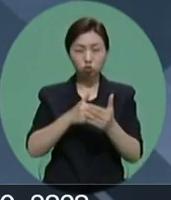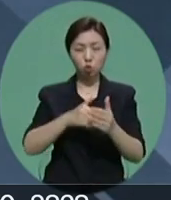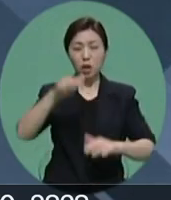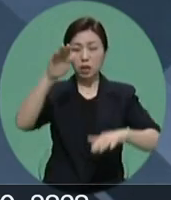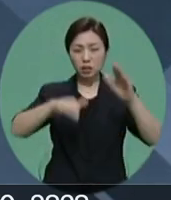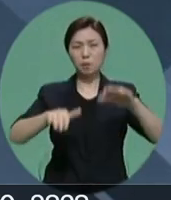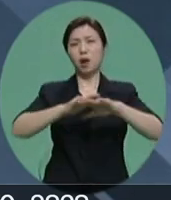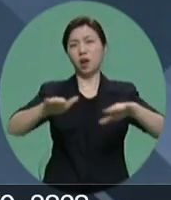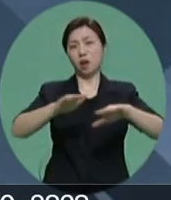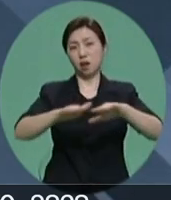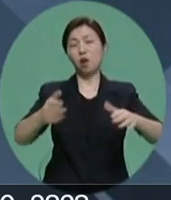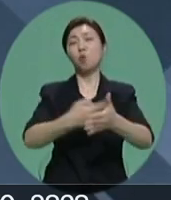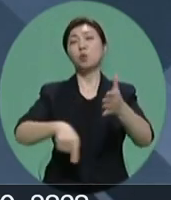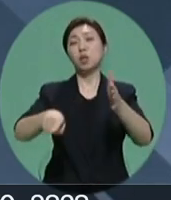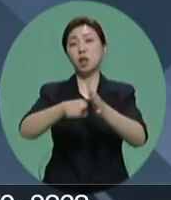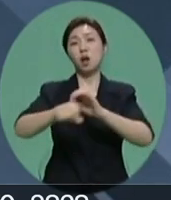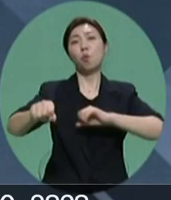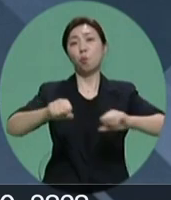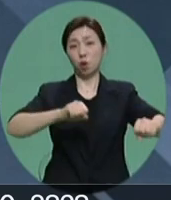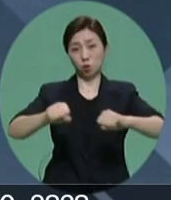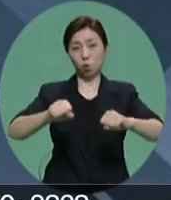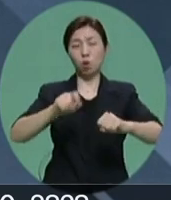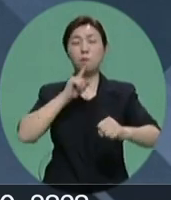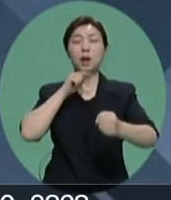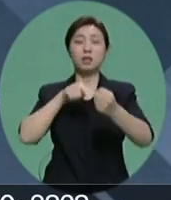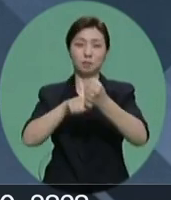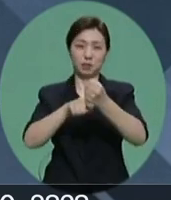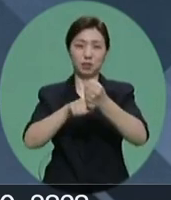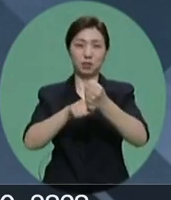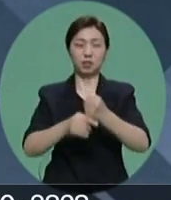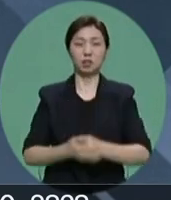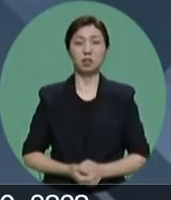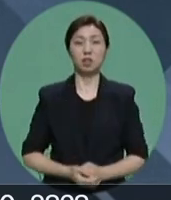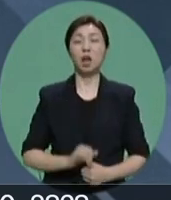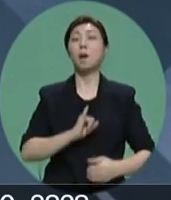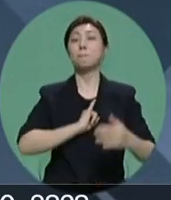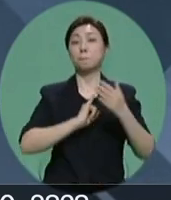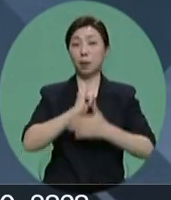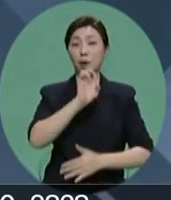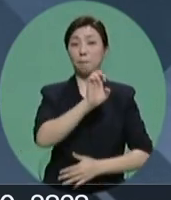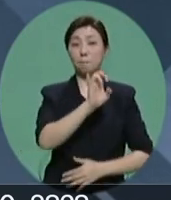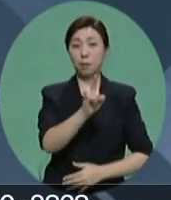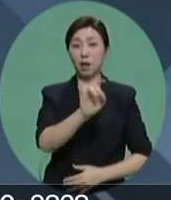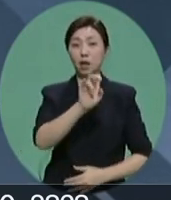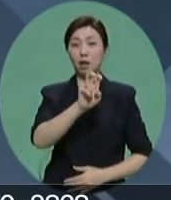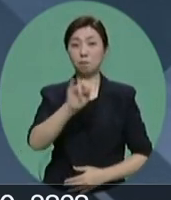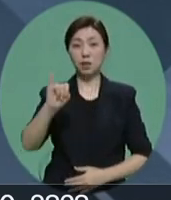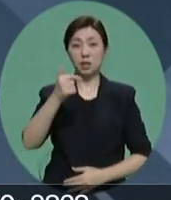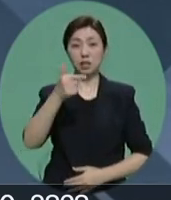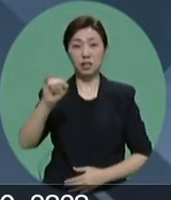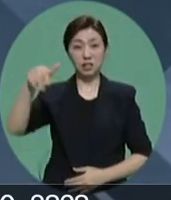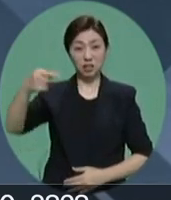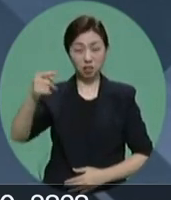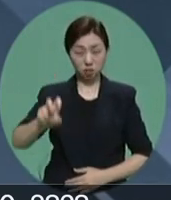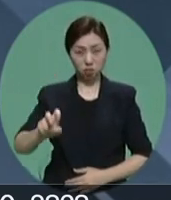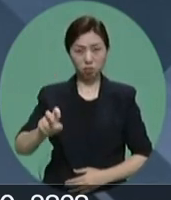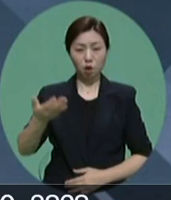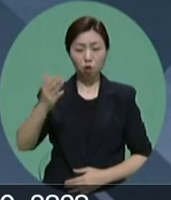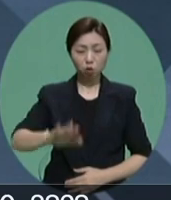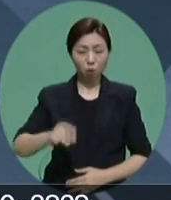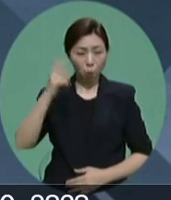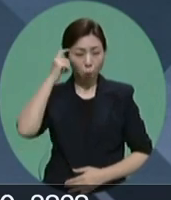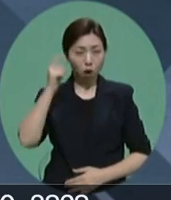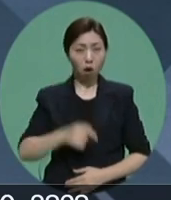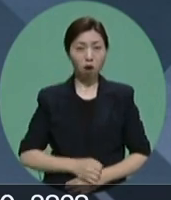운동을 말하는 것이기 때문에, 그것 때문에 남녀가 못 만나고 저출생에 영향을 준다는 것은 전혀 사실이 아닌